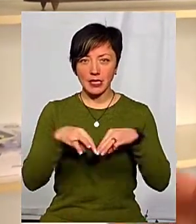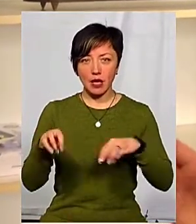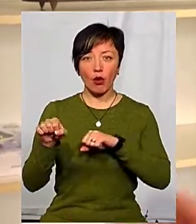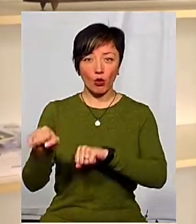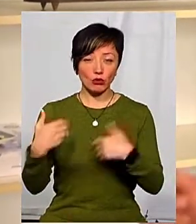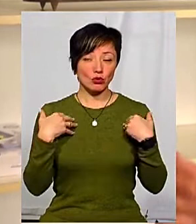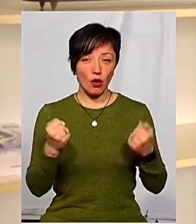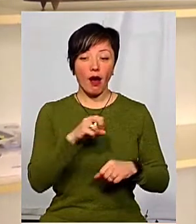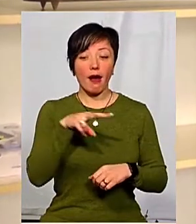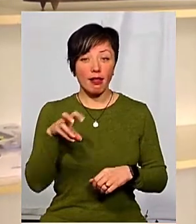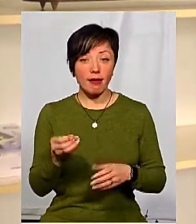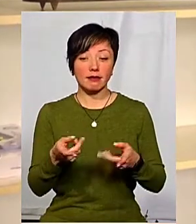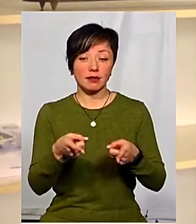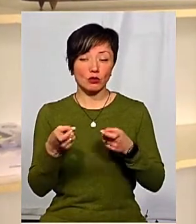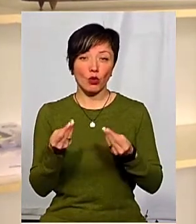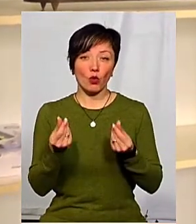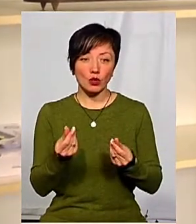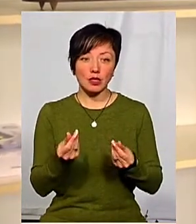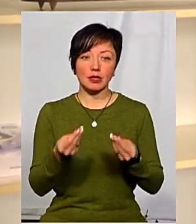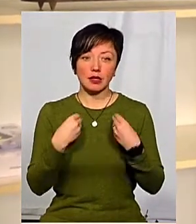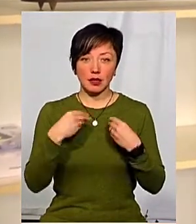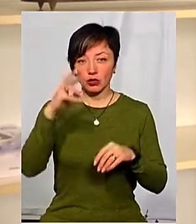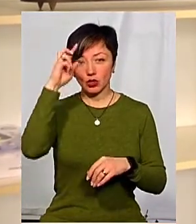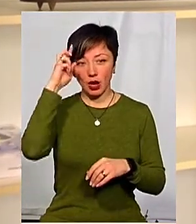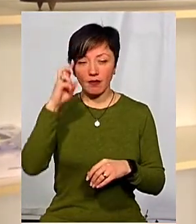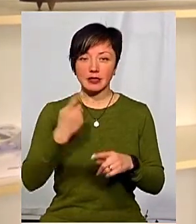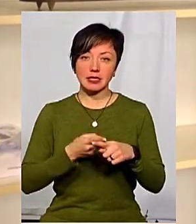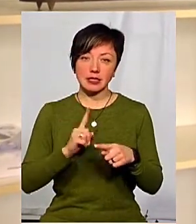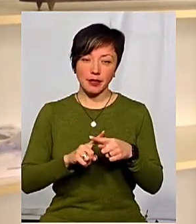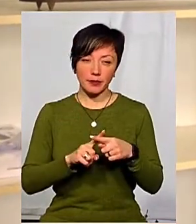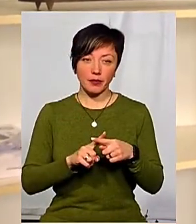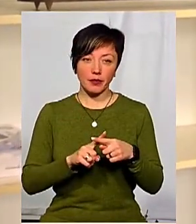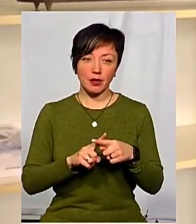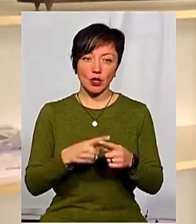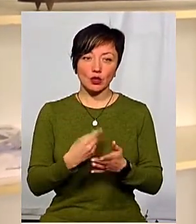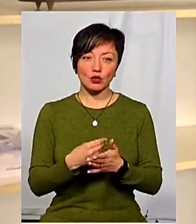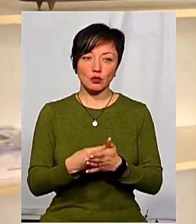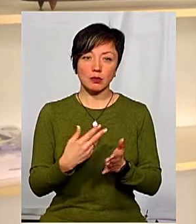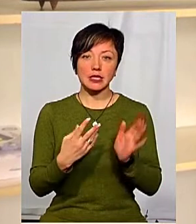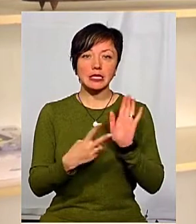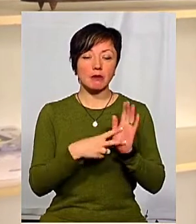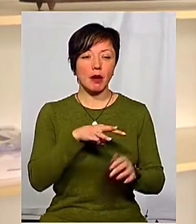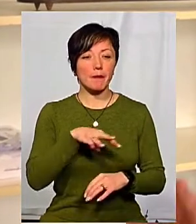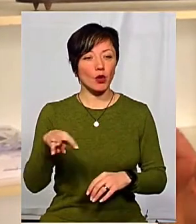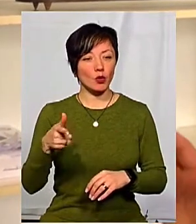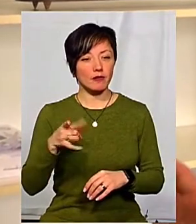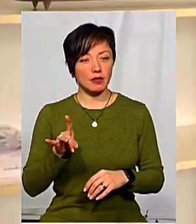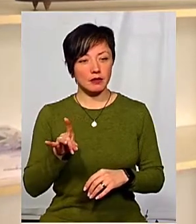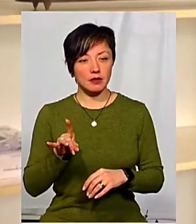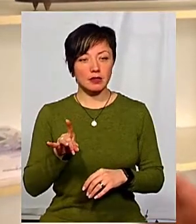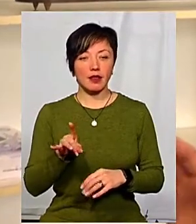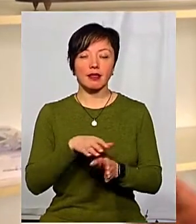ми, залучаючи кошти, ті, які нам дає держава, а це саме сума приблизно 7 мільйонів гривень,